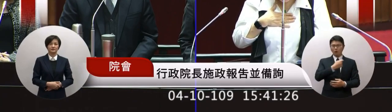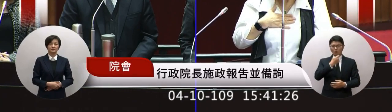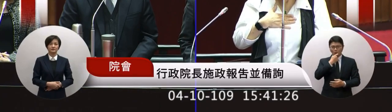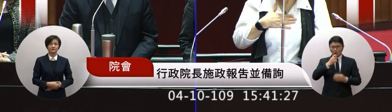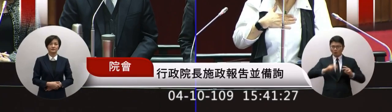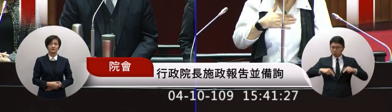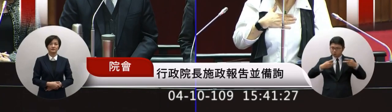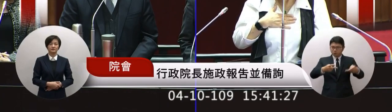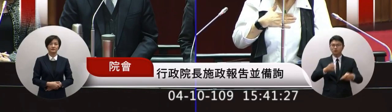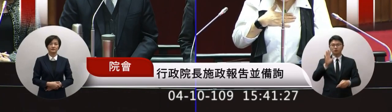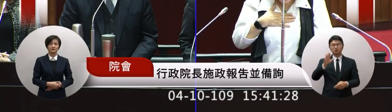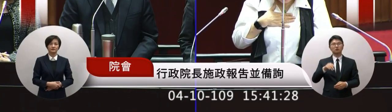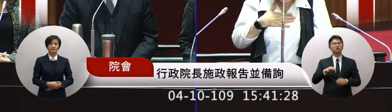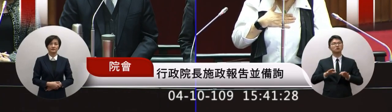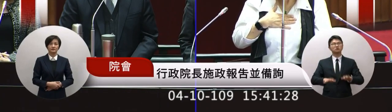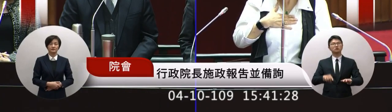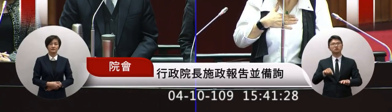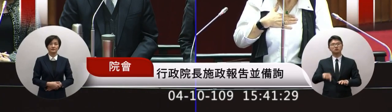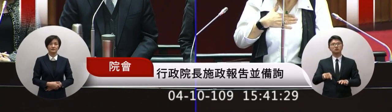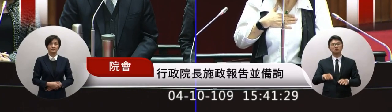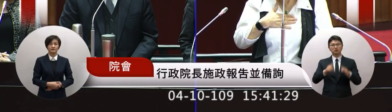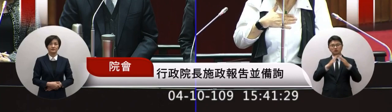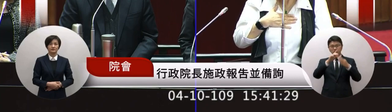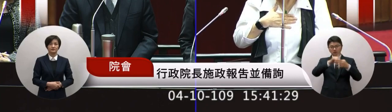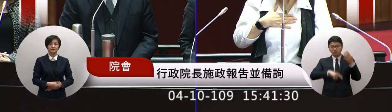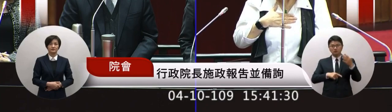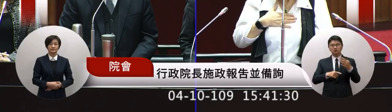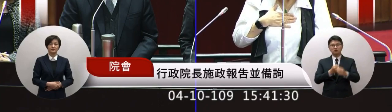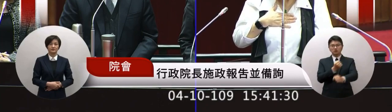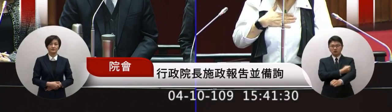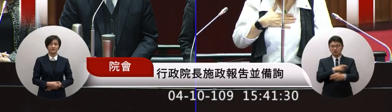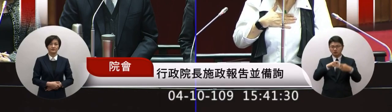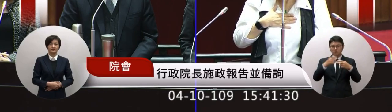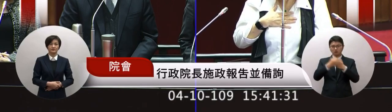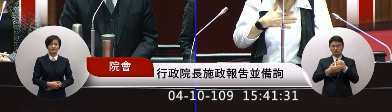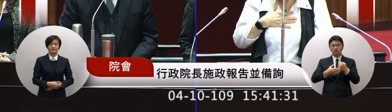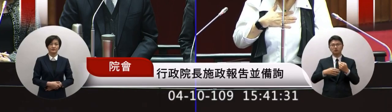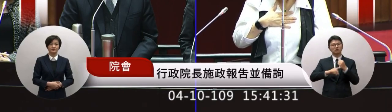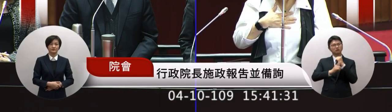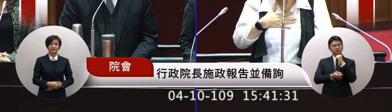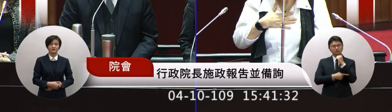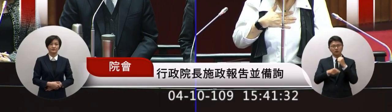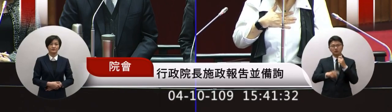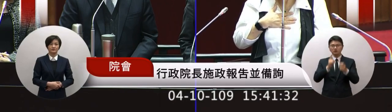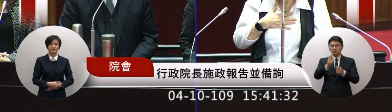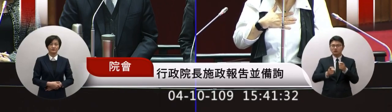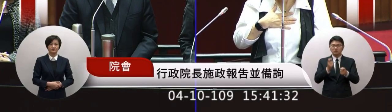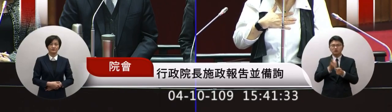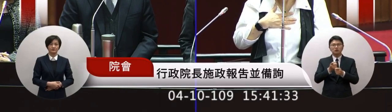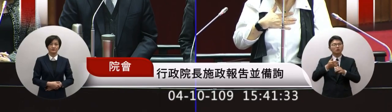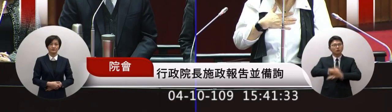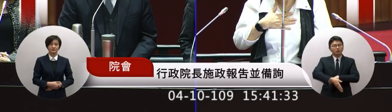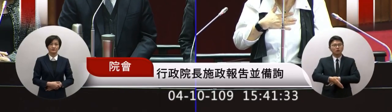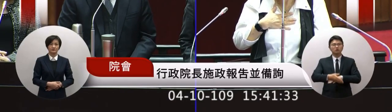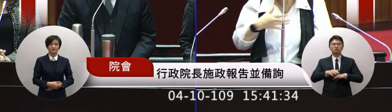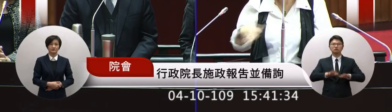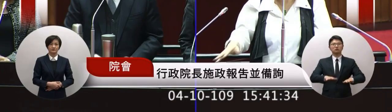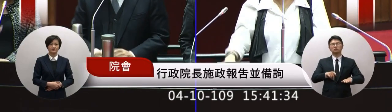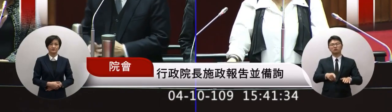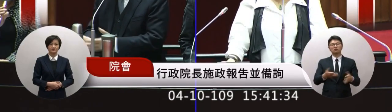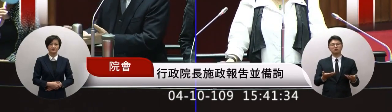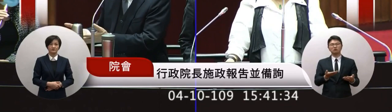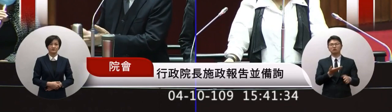那请问这套这个家事劳工保障法已经10年了，好像还是束之高阁，是不